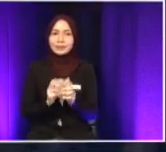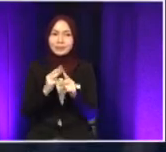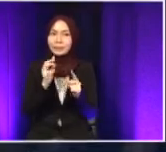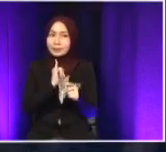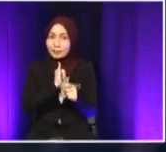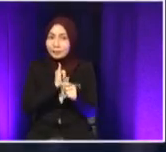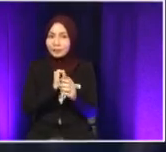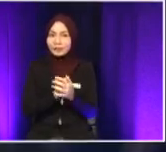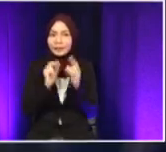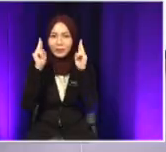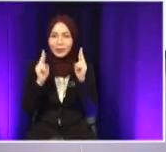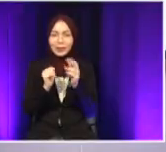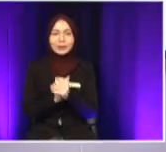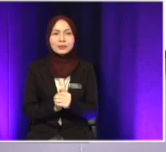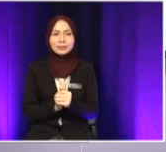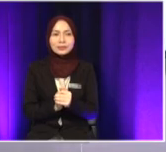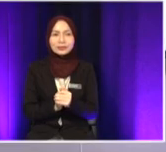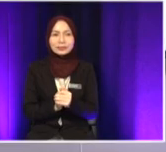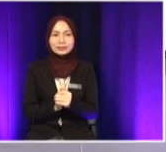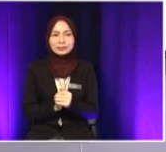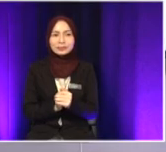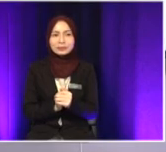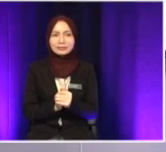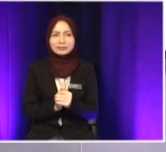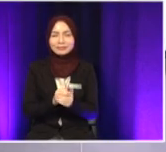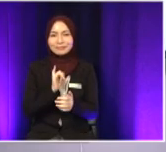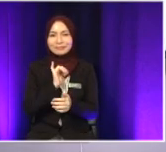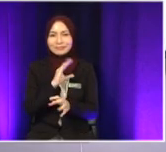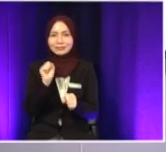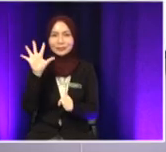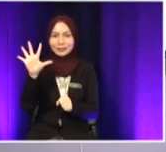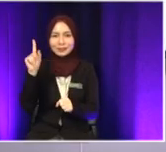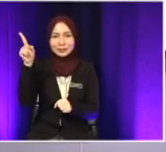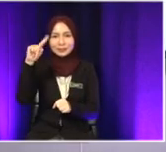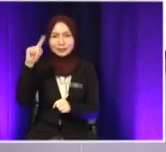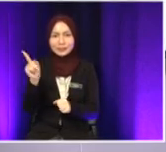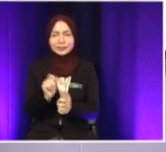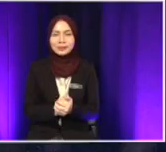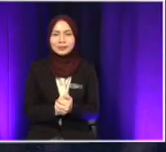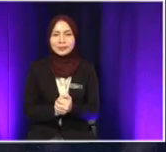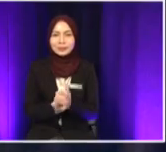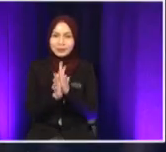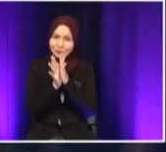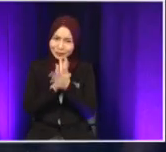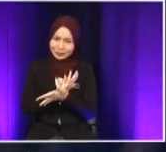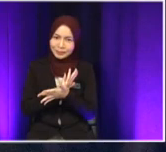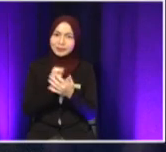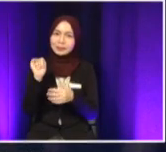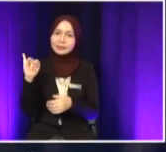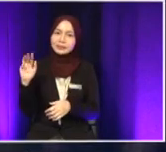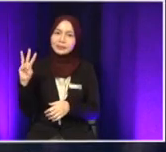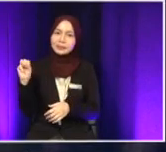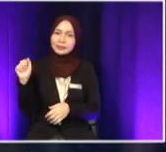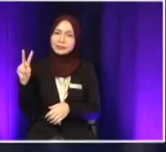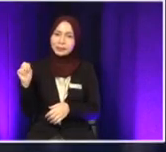ada berapa bintang ada satu dua tiga empat lima bintang lima bintang oke Aiman kalau